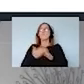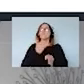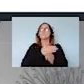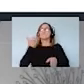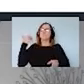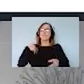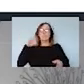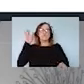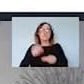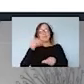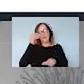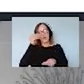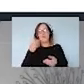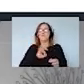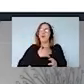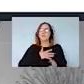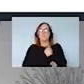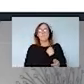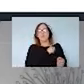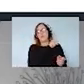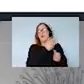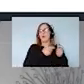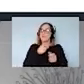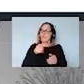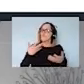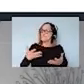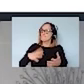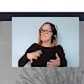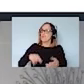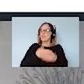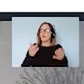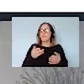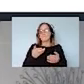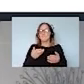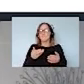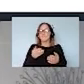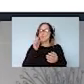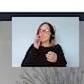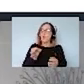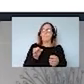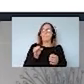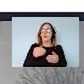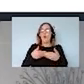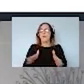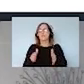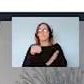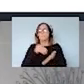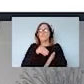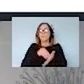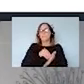robią w swoich bibliotekach, bo bardzo będzie nam też zależało, żeby te dobre, otwarte praktyki,